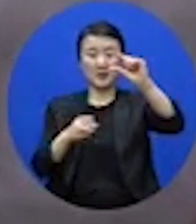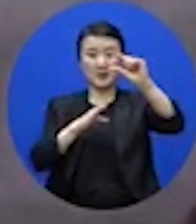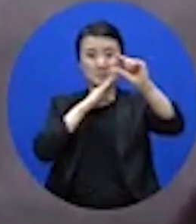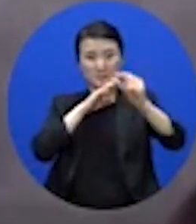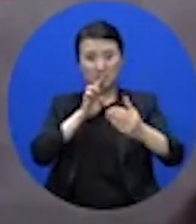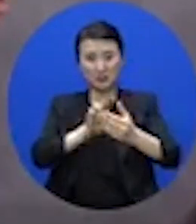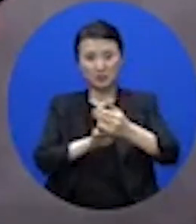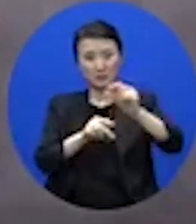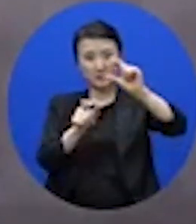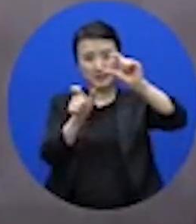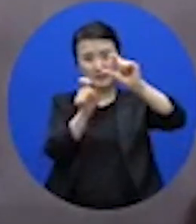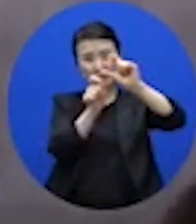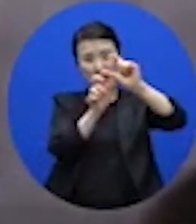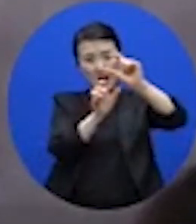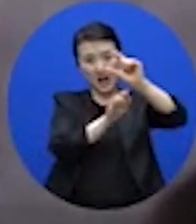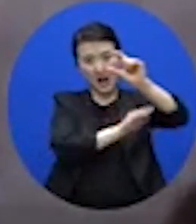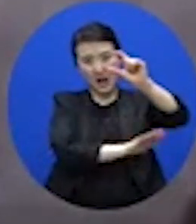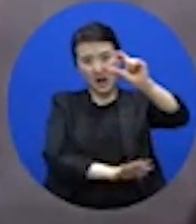다음 뭐예요?